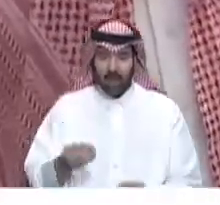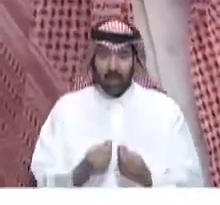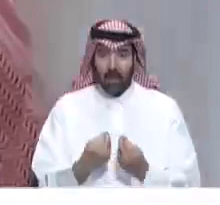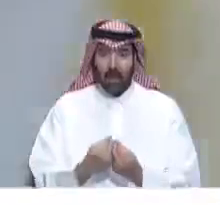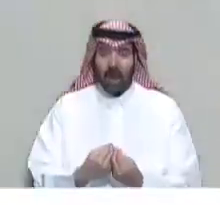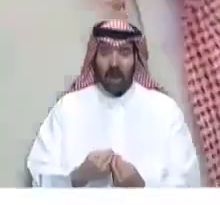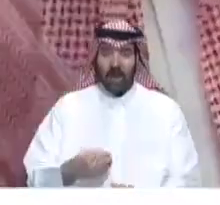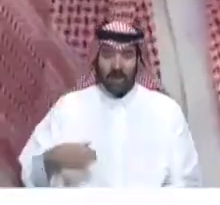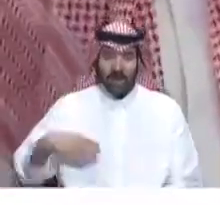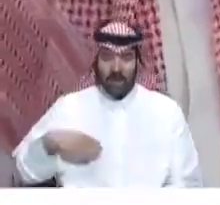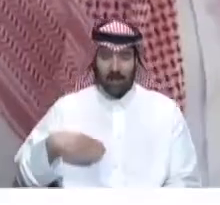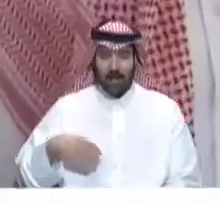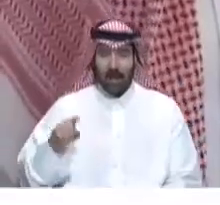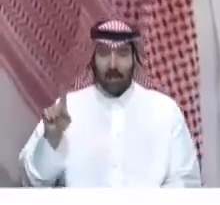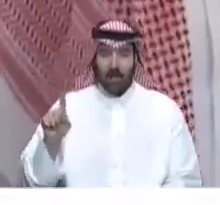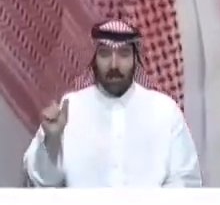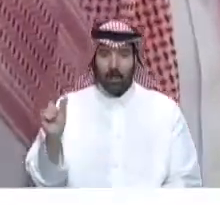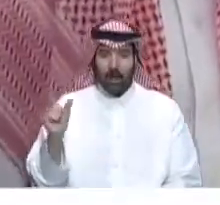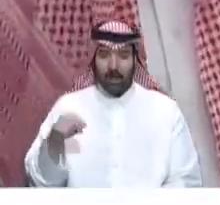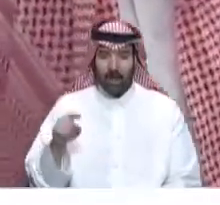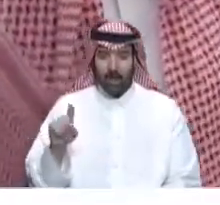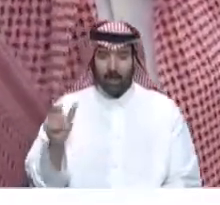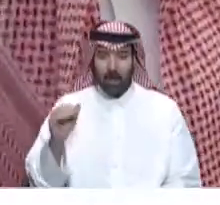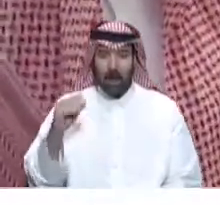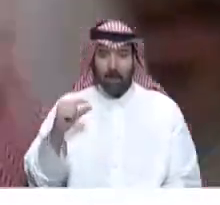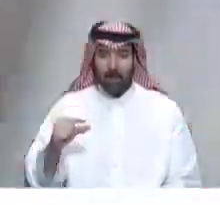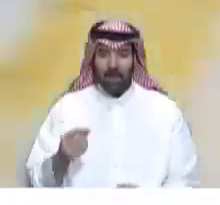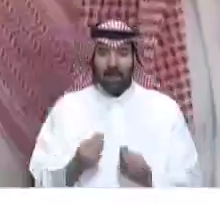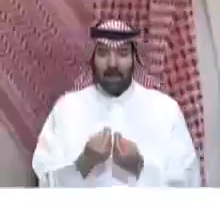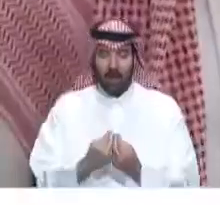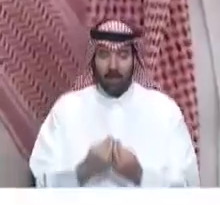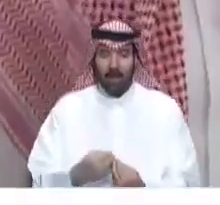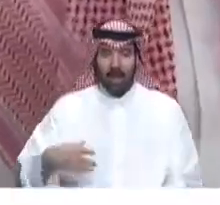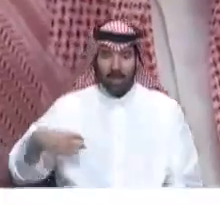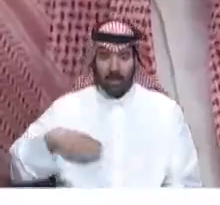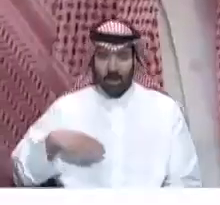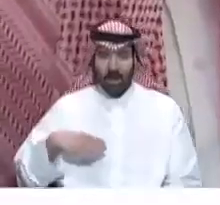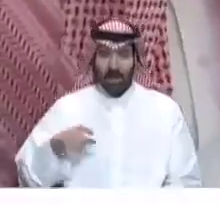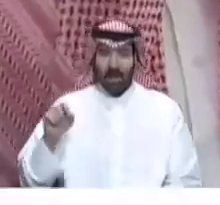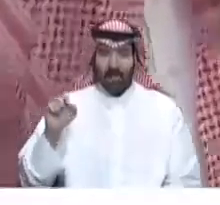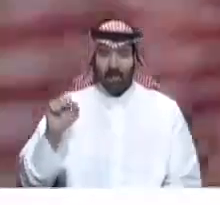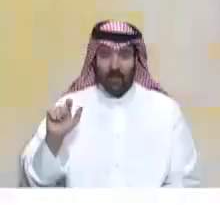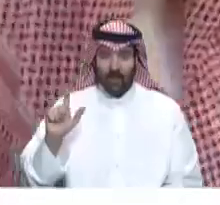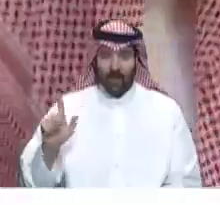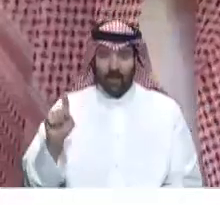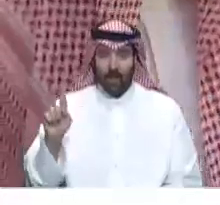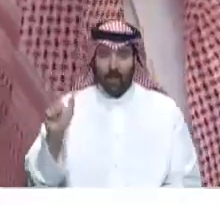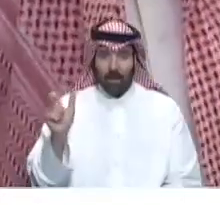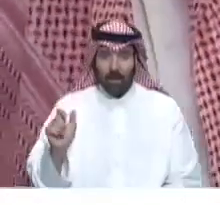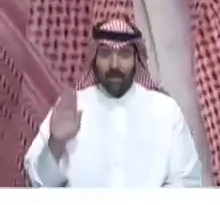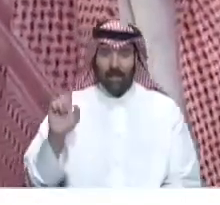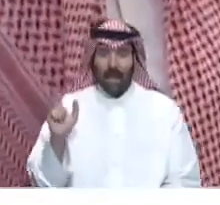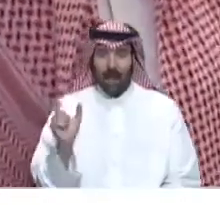السمو الملكي الأمير بندر بن فهد بن محمد بن عبد العزيز، وصاحب السمو الملكي الأمير فيصل بن سلمان بن عبد